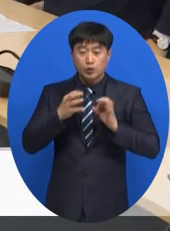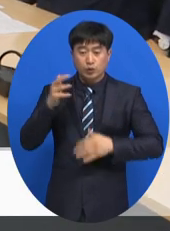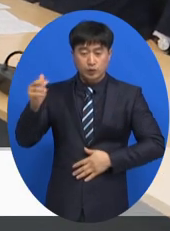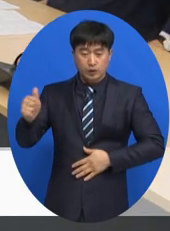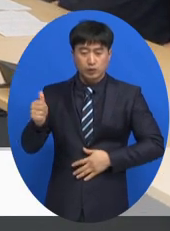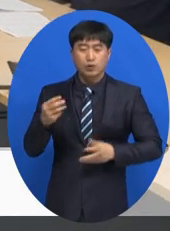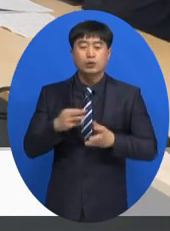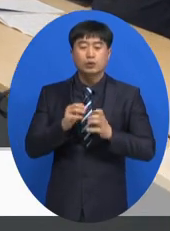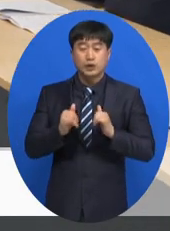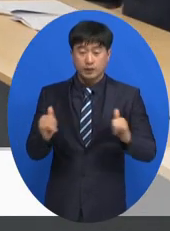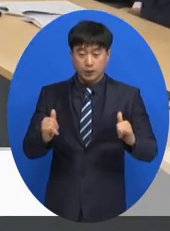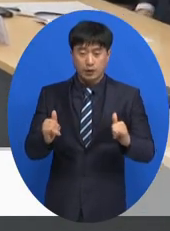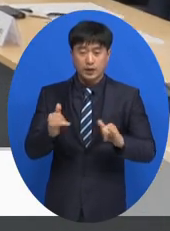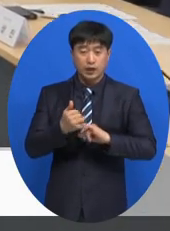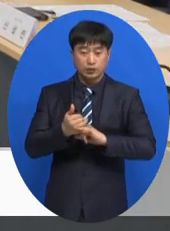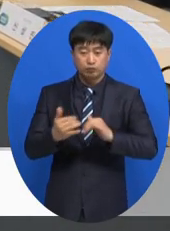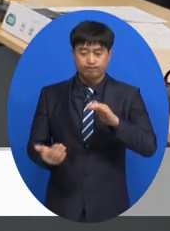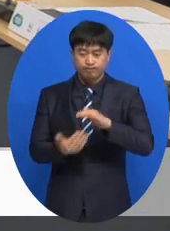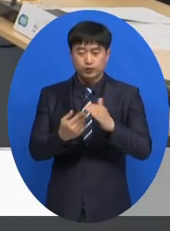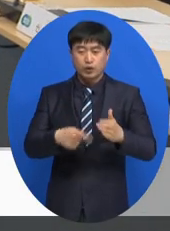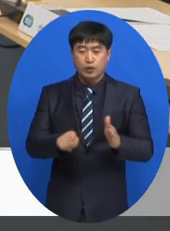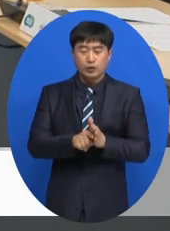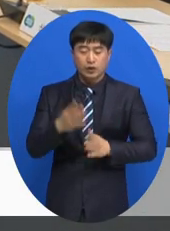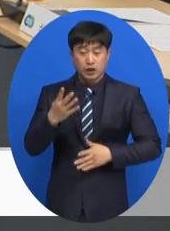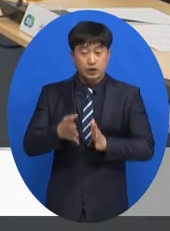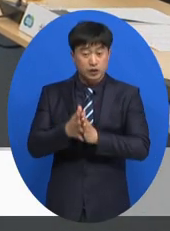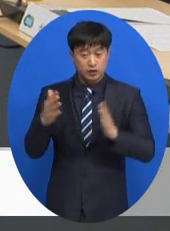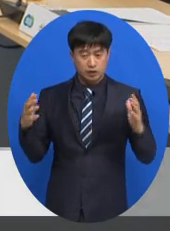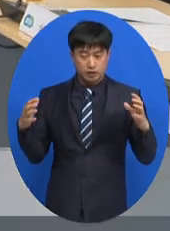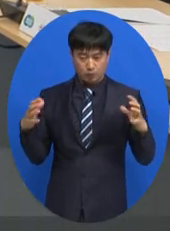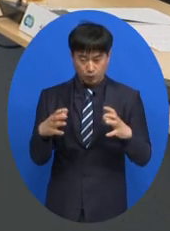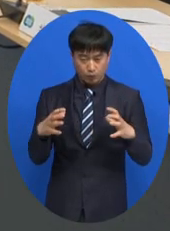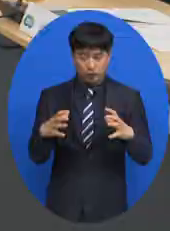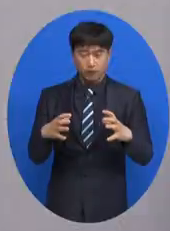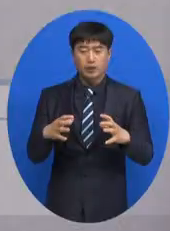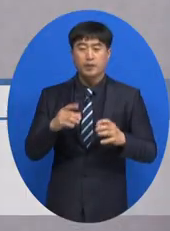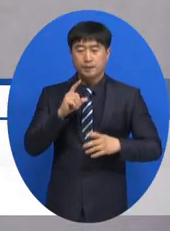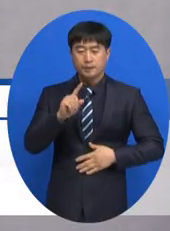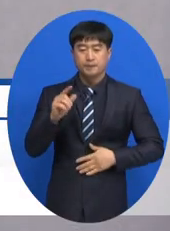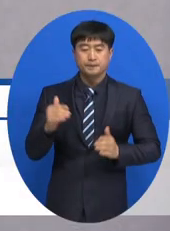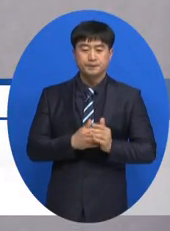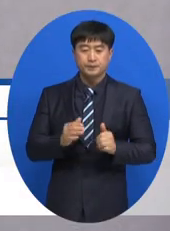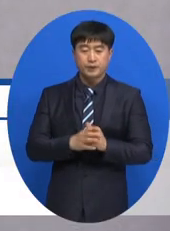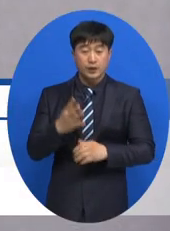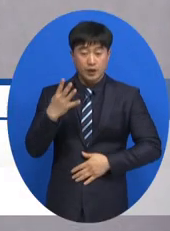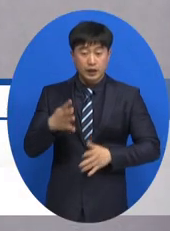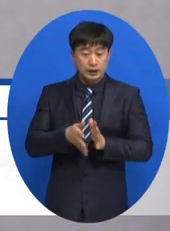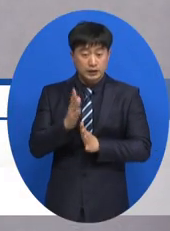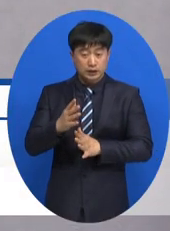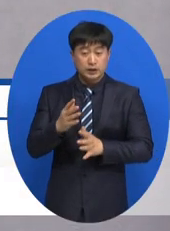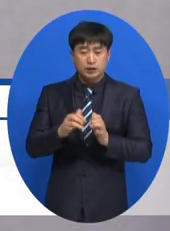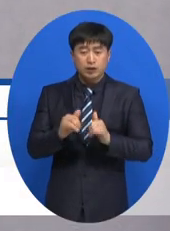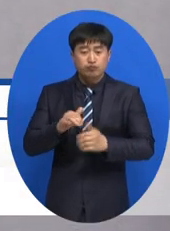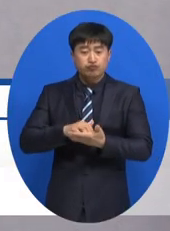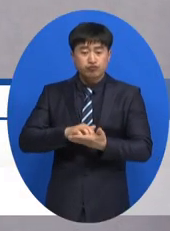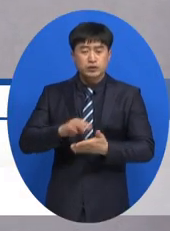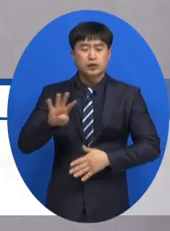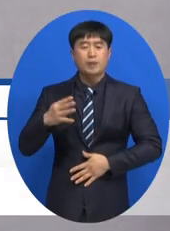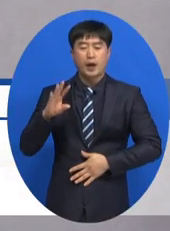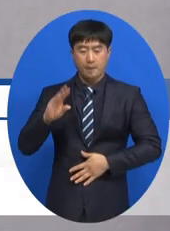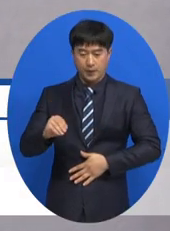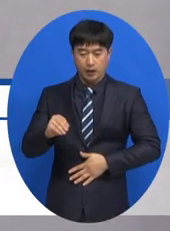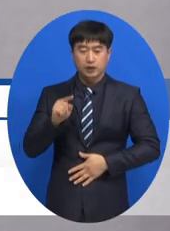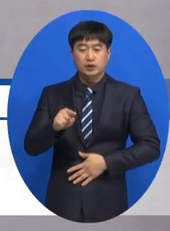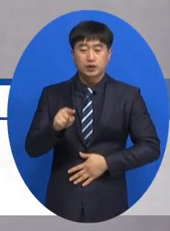지사는 도민들과 한 약속을 지키기 위해 4개 시와 협력할 것을 밝혔습니다. 4개 시 인구만 해도 400만입니다.